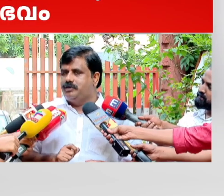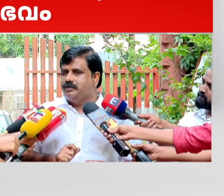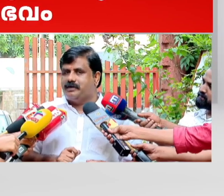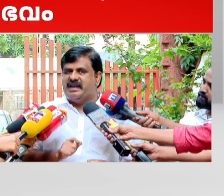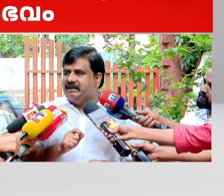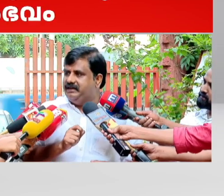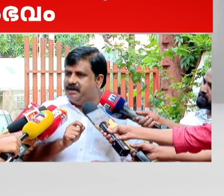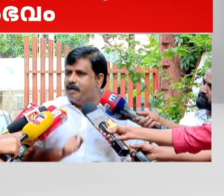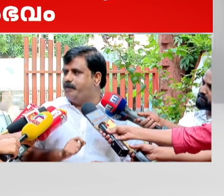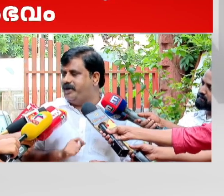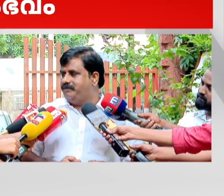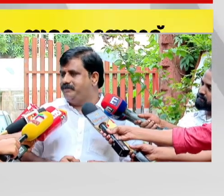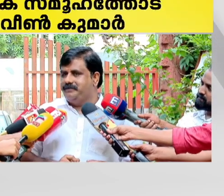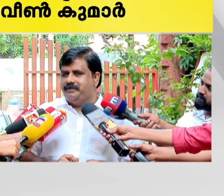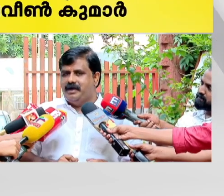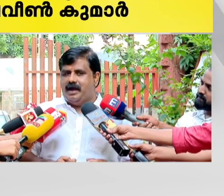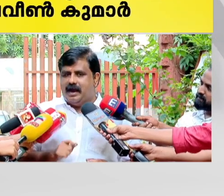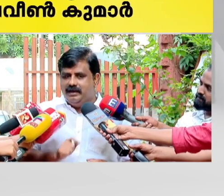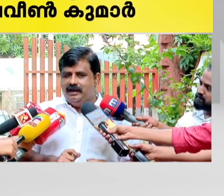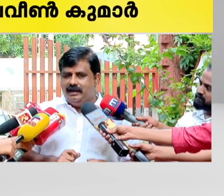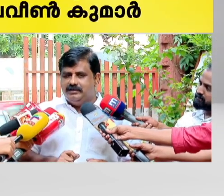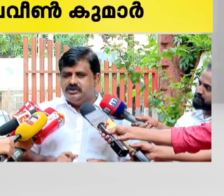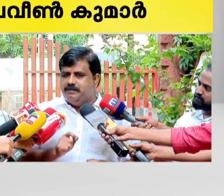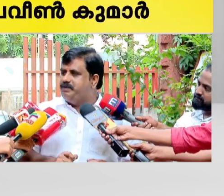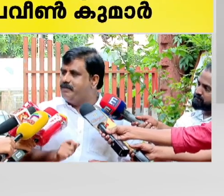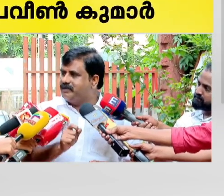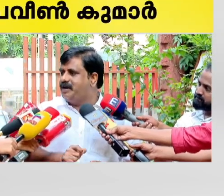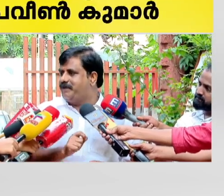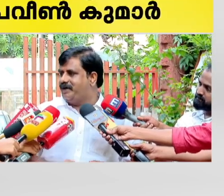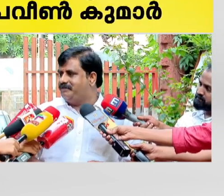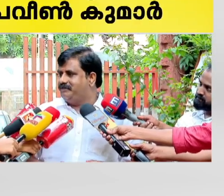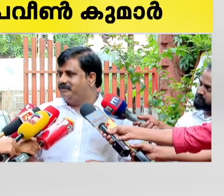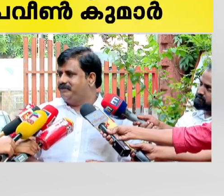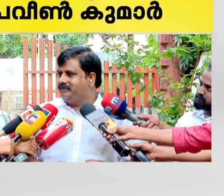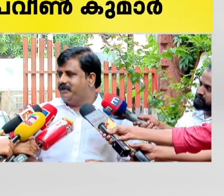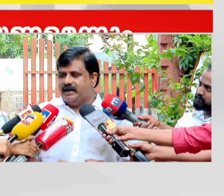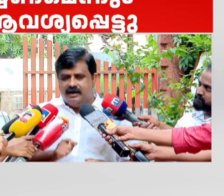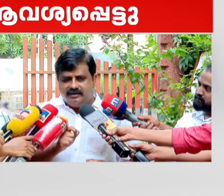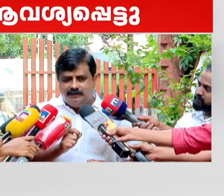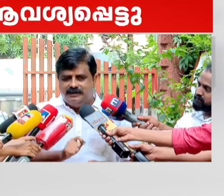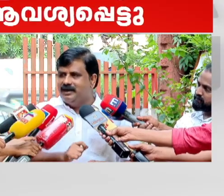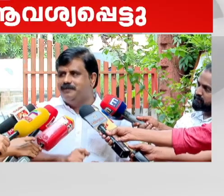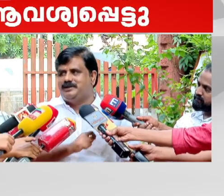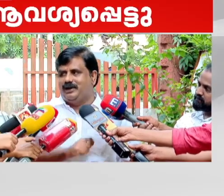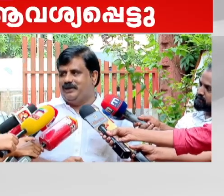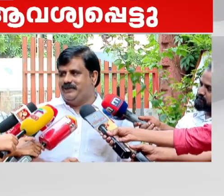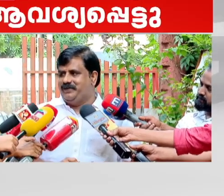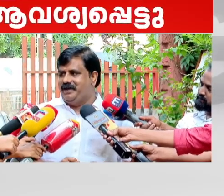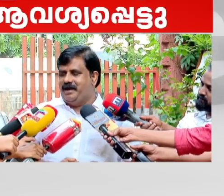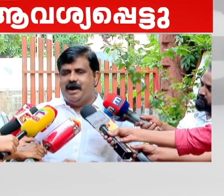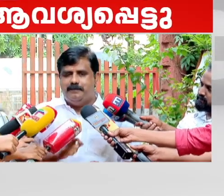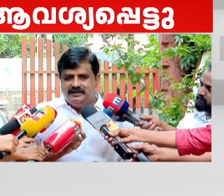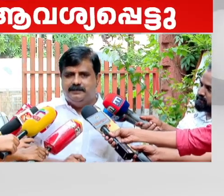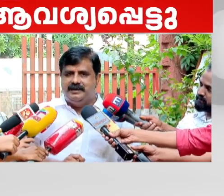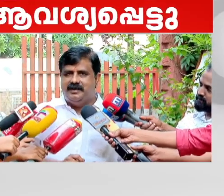പൊതുസമൂഹത്തിനോട് KK ലതിക മാപ്പ് പറയണം, അല്ലെങ്കിൽ CPM അവരെ തള്ളിപ്പറയണം. യഥാർത്ഥ പ്രതികളെ ഇന്നും പിടിച്ചില്ലല്ലോ.